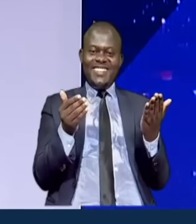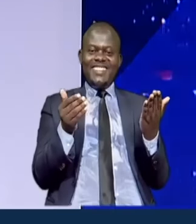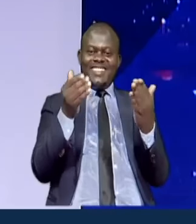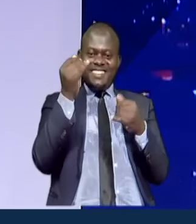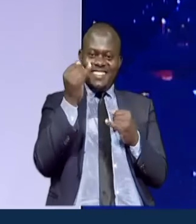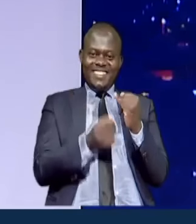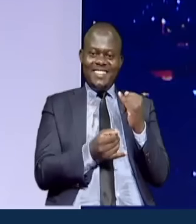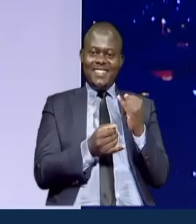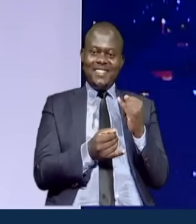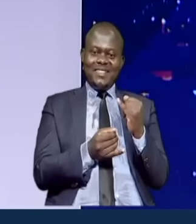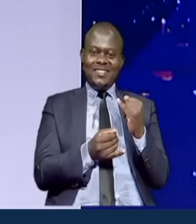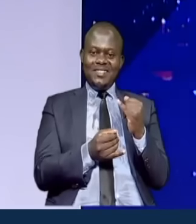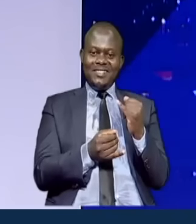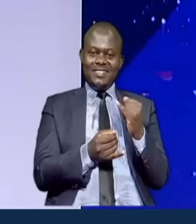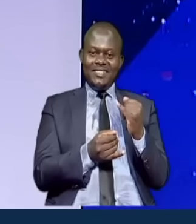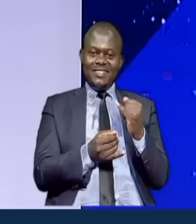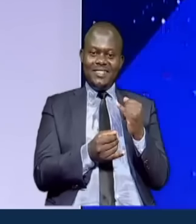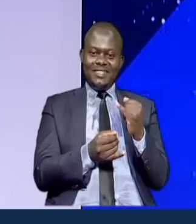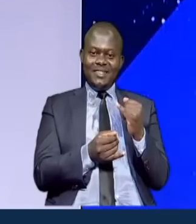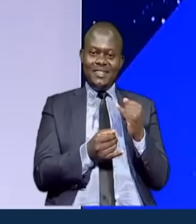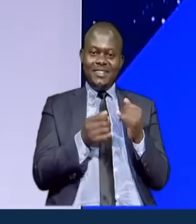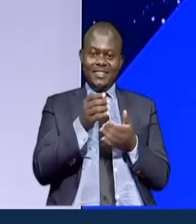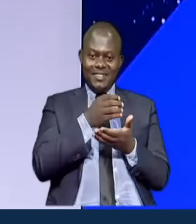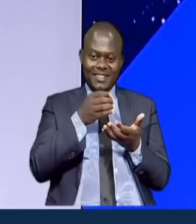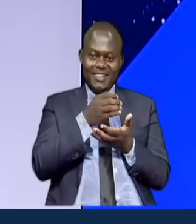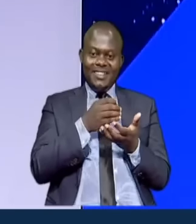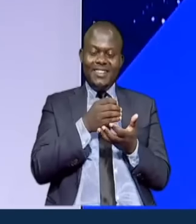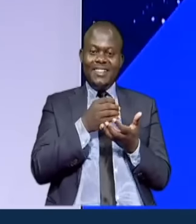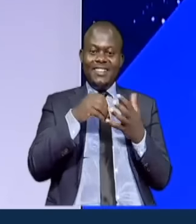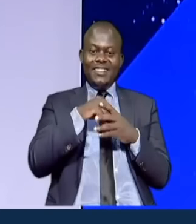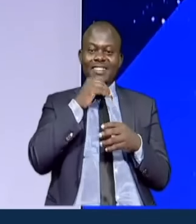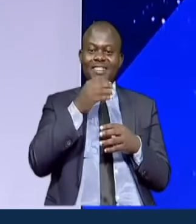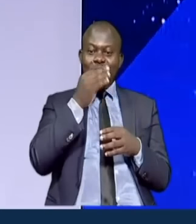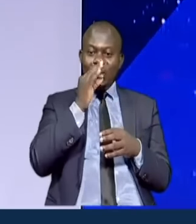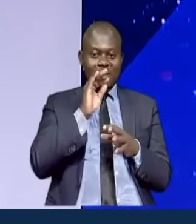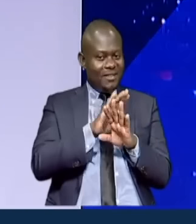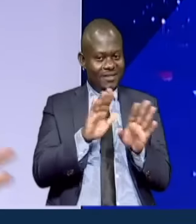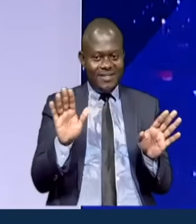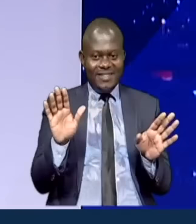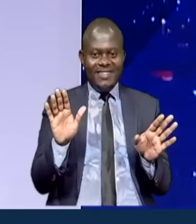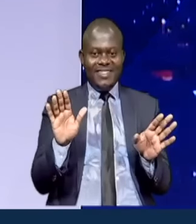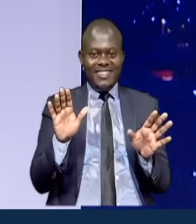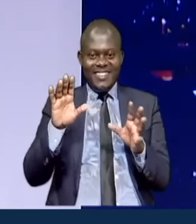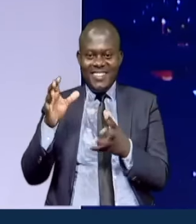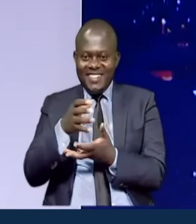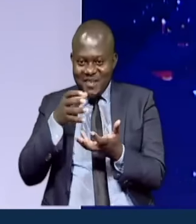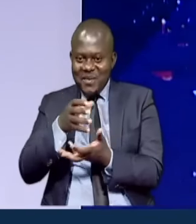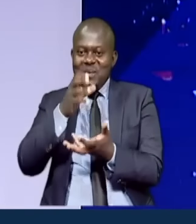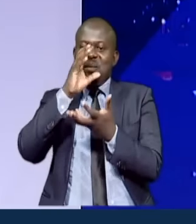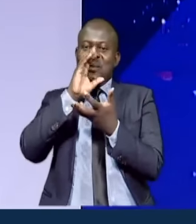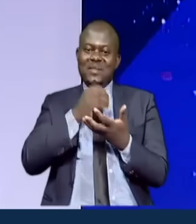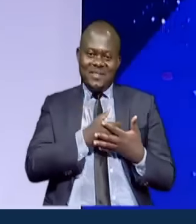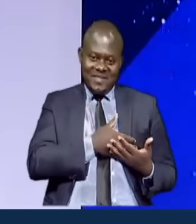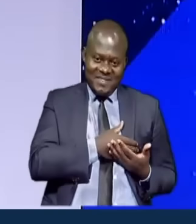nasoza nkahita mfata agakoma ngiye buriya ntandi ntabwo njya nywa icyayi niba ku gakoma k'umubyeyi muri iyi minsi dufite